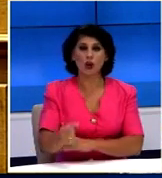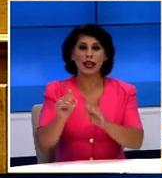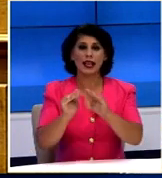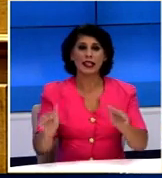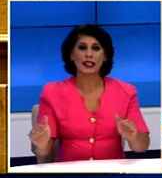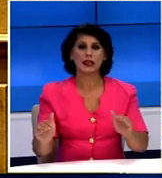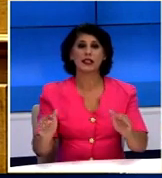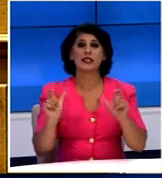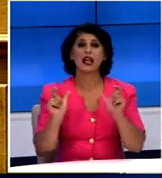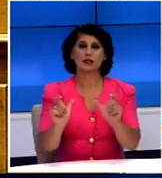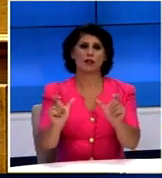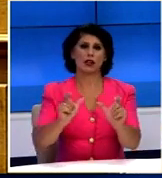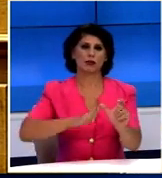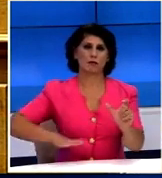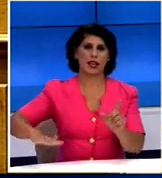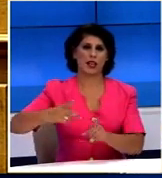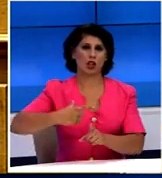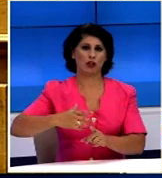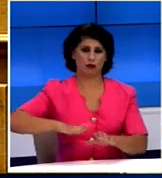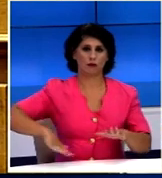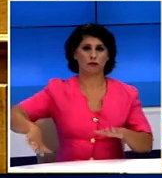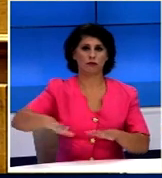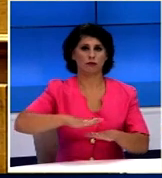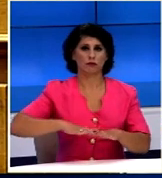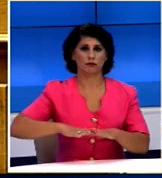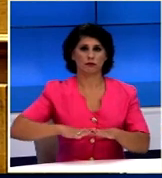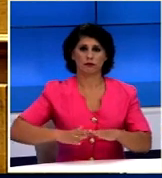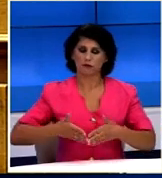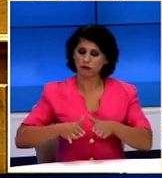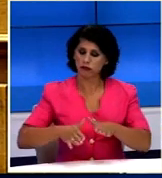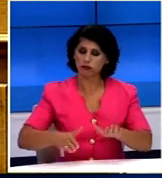στην περιοχή, προωθώντας ενεργά το διεθνές δίκαιο,